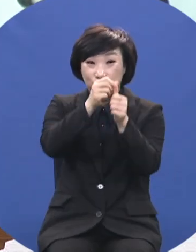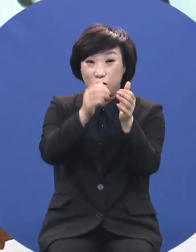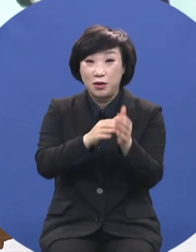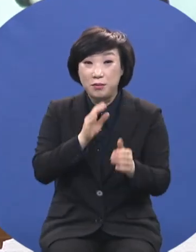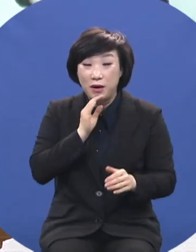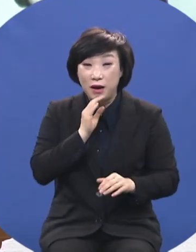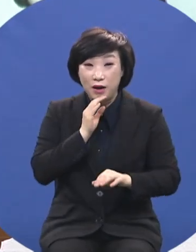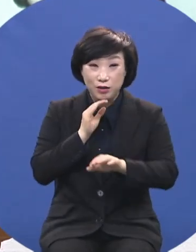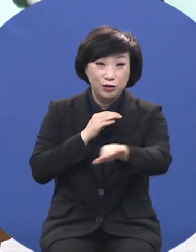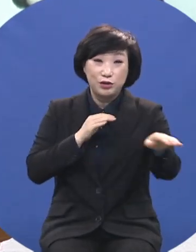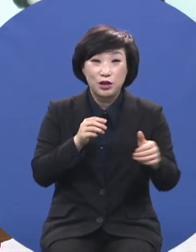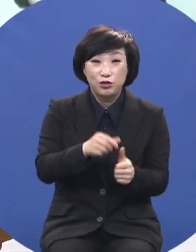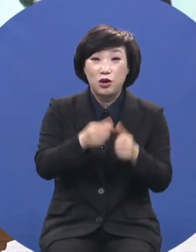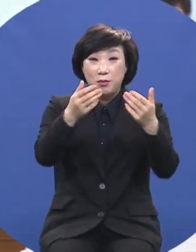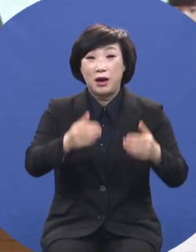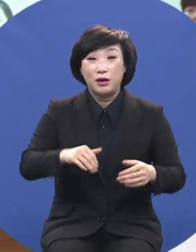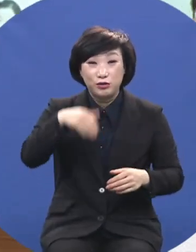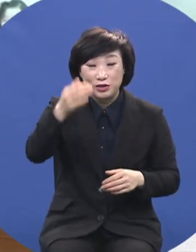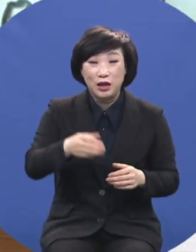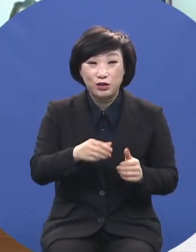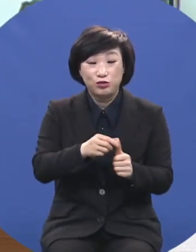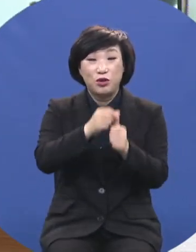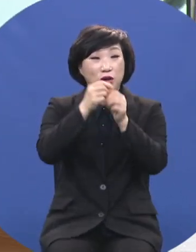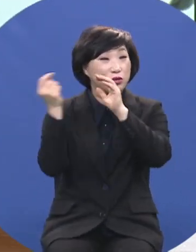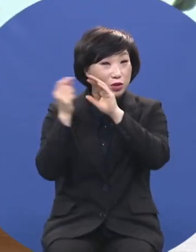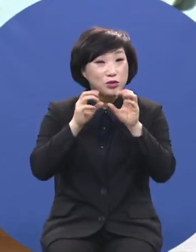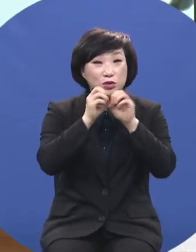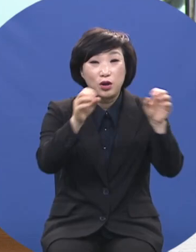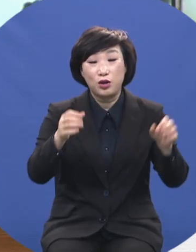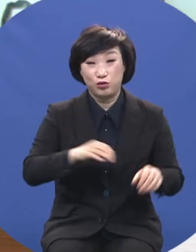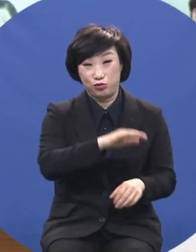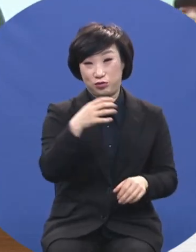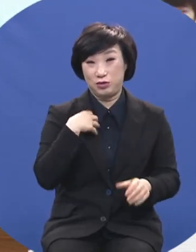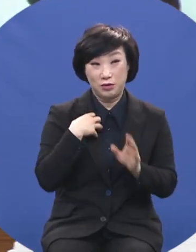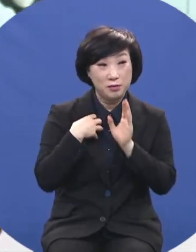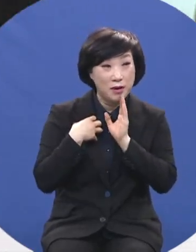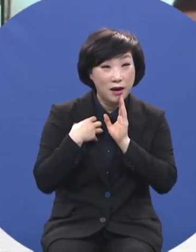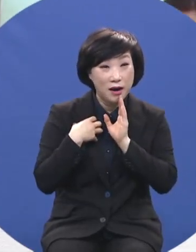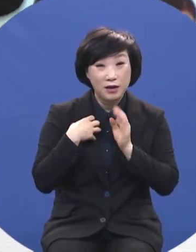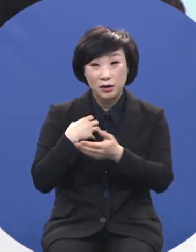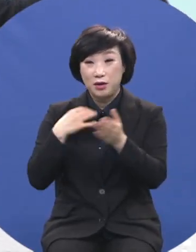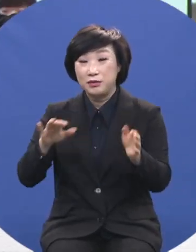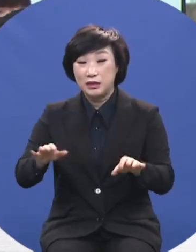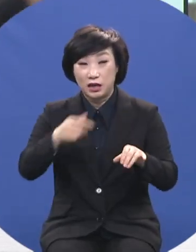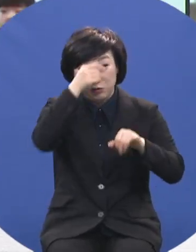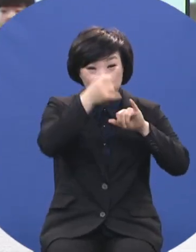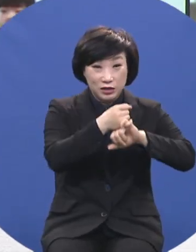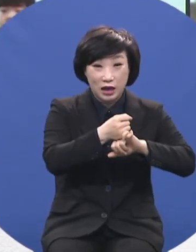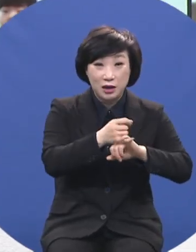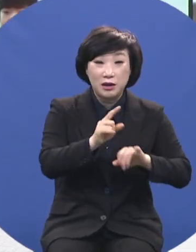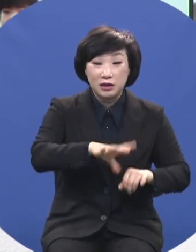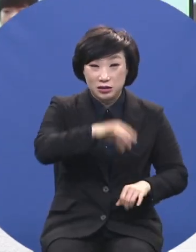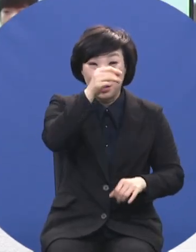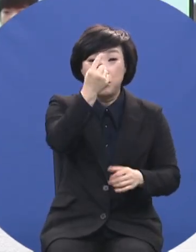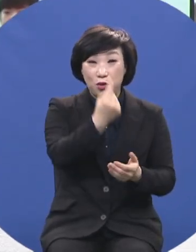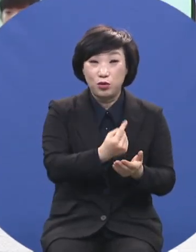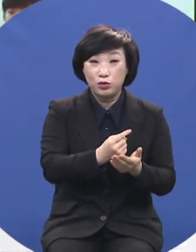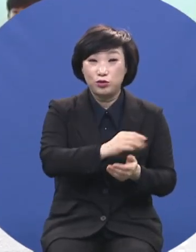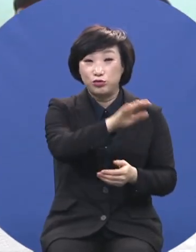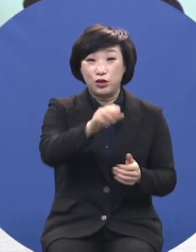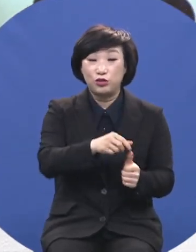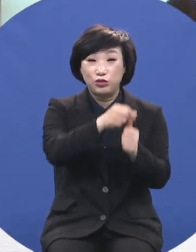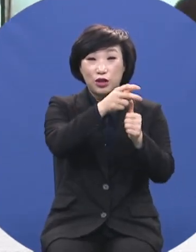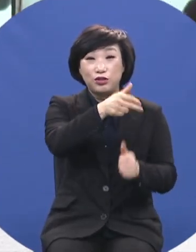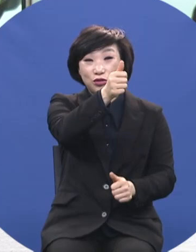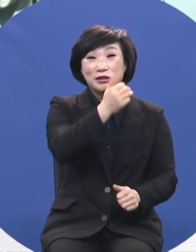자는 구원의 소식을 전하는 연장선이라 이 말이요. 다시 말해서 구약은 초림하시는 우리의 구세주를